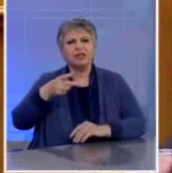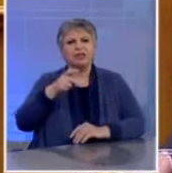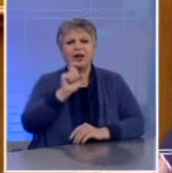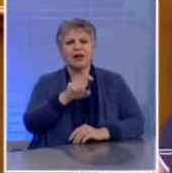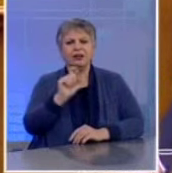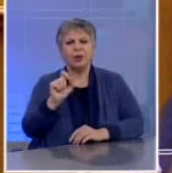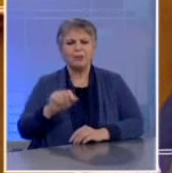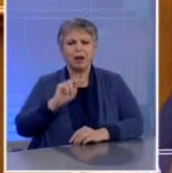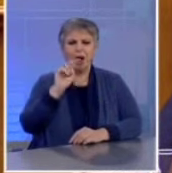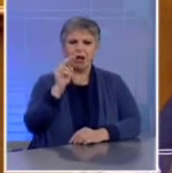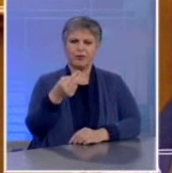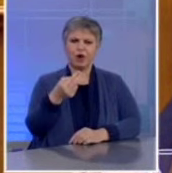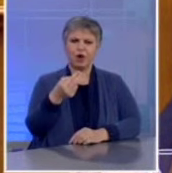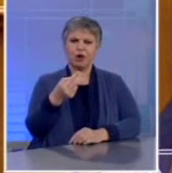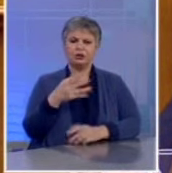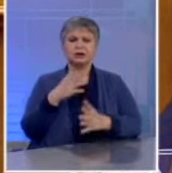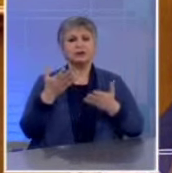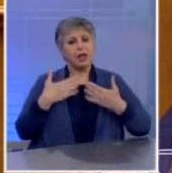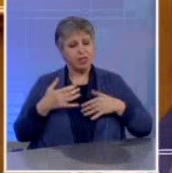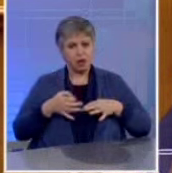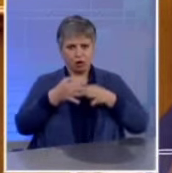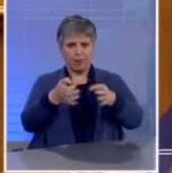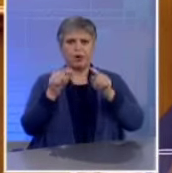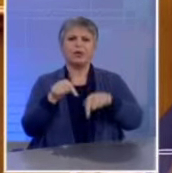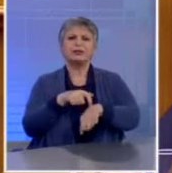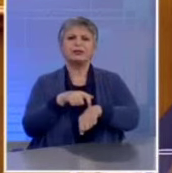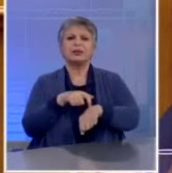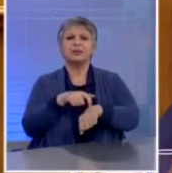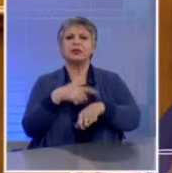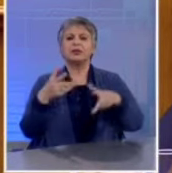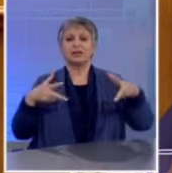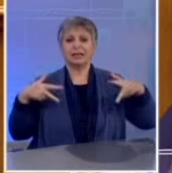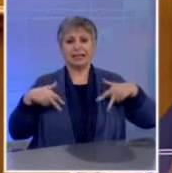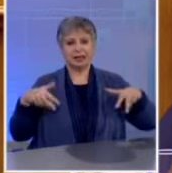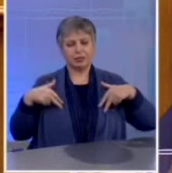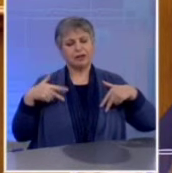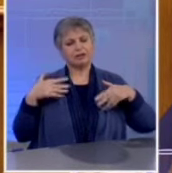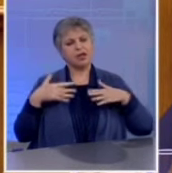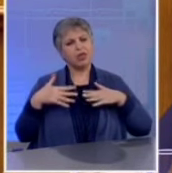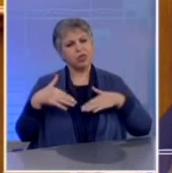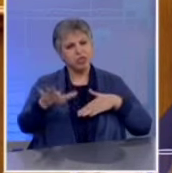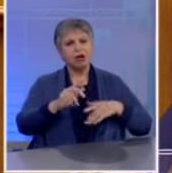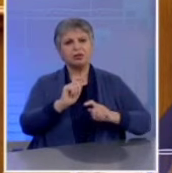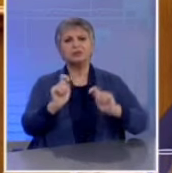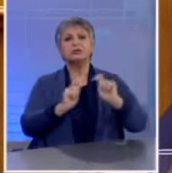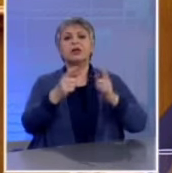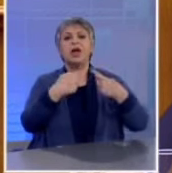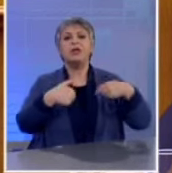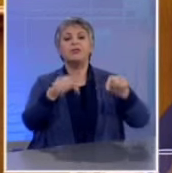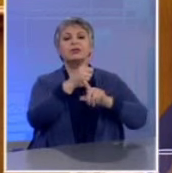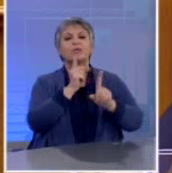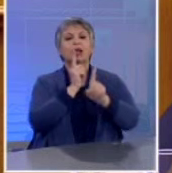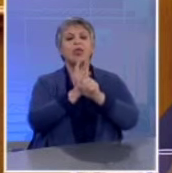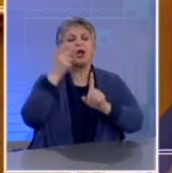Θέλω λοιπόν σήμερα να ανακοινώσω στο σώμα ότι η κυβέρνηση προτίθεται να συστήσει Επιτροπή Εμπειρογνωμόνων και